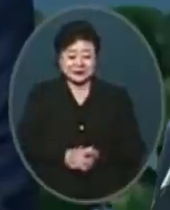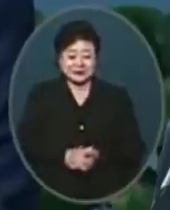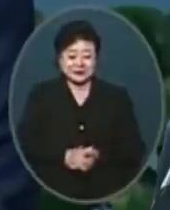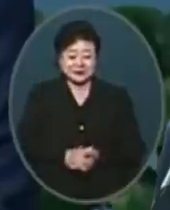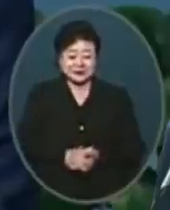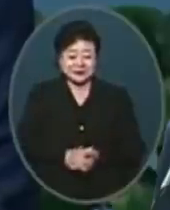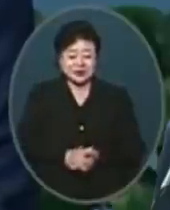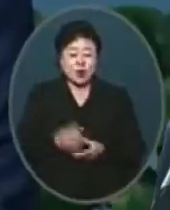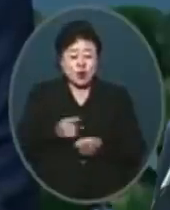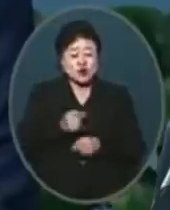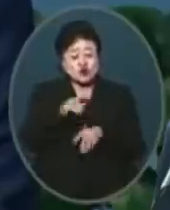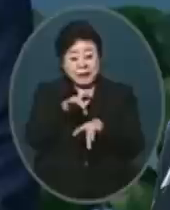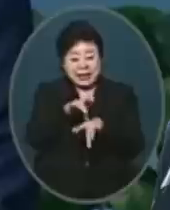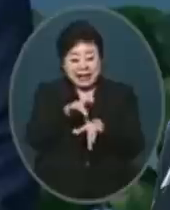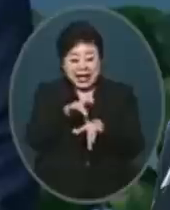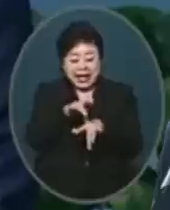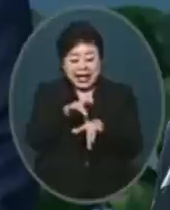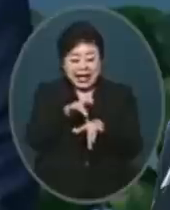원수 마귀가